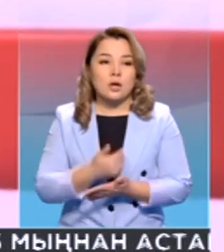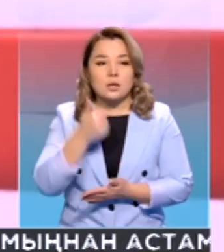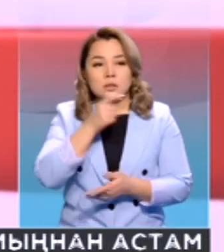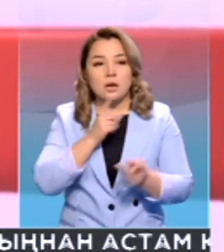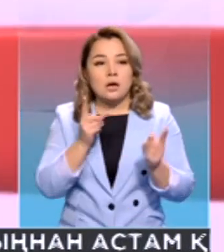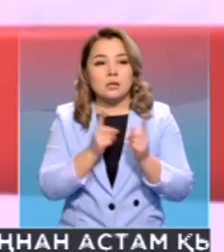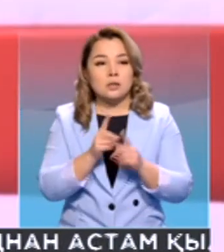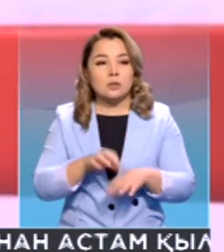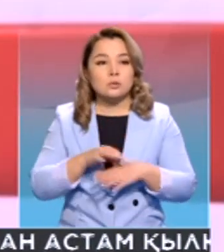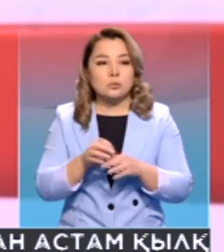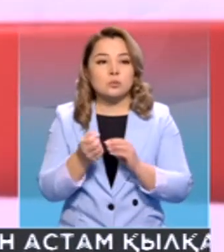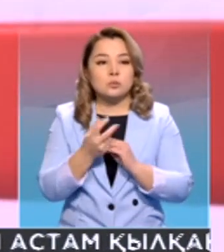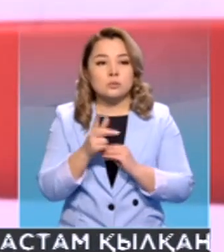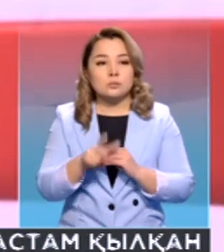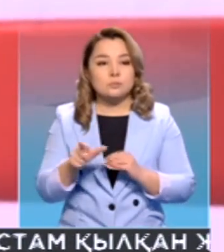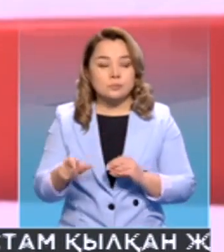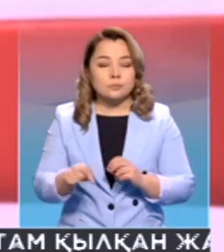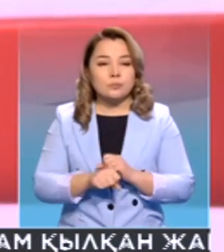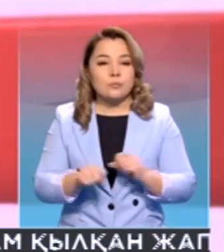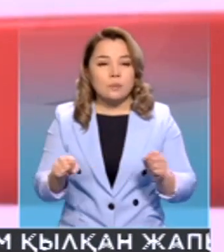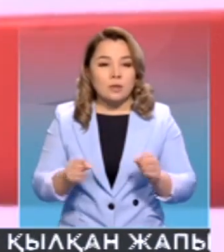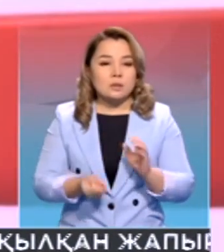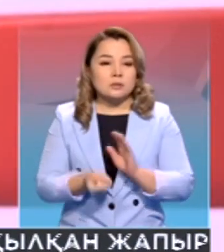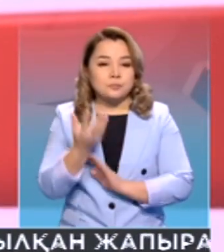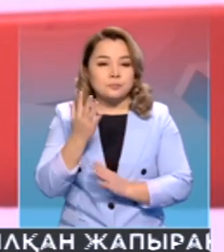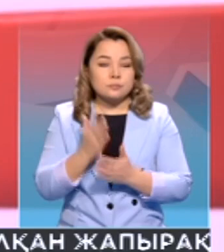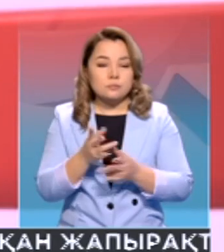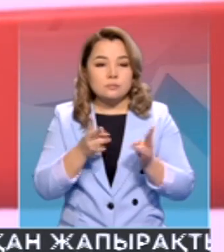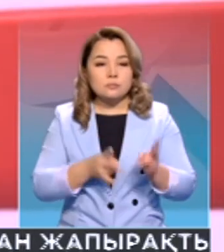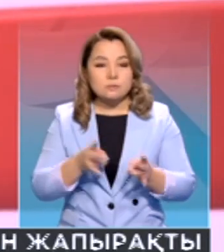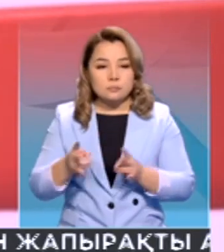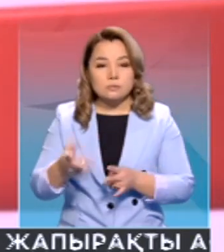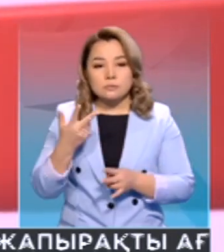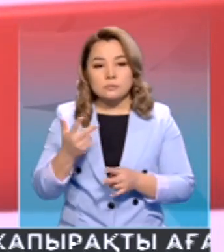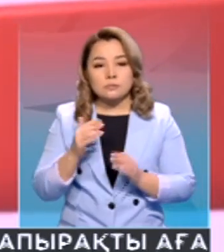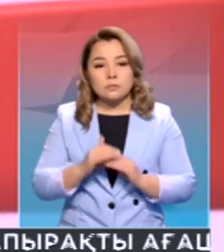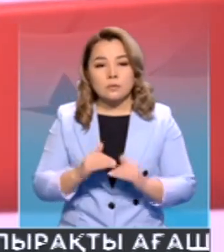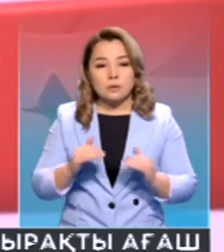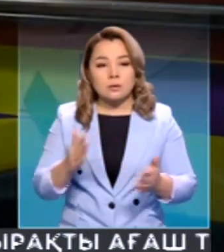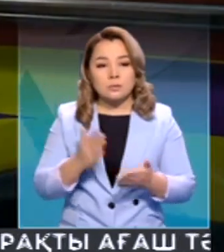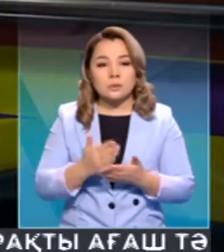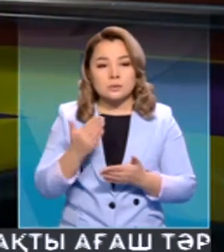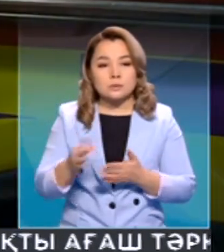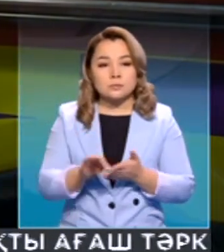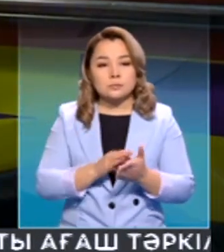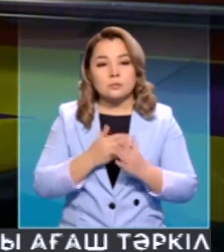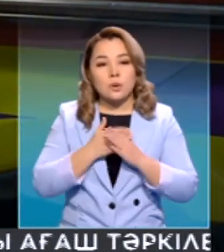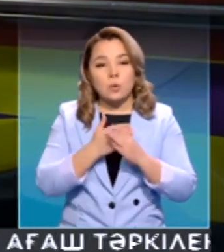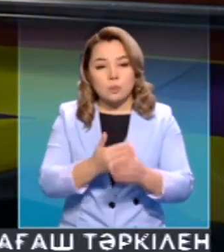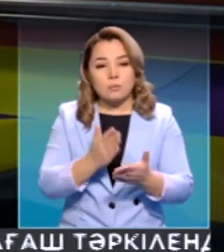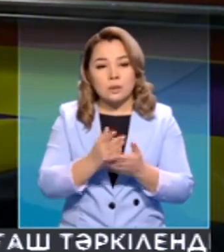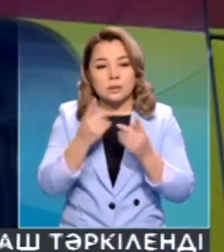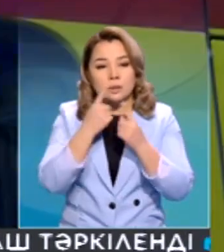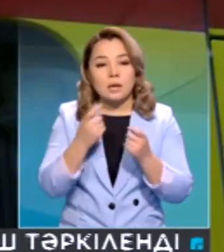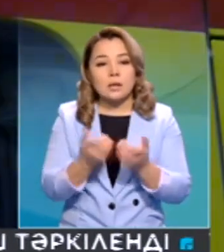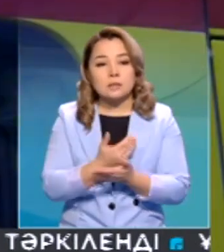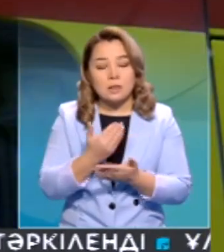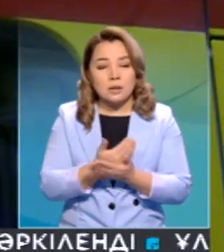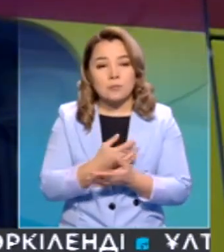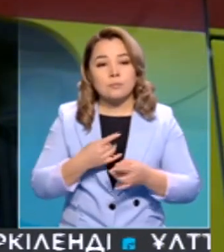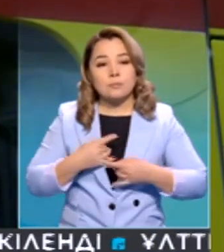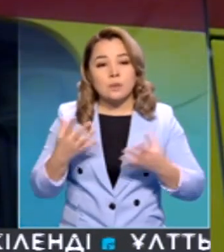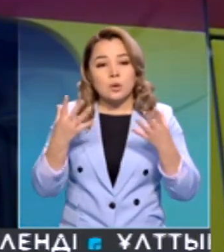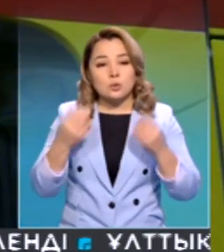қарсы алу кезінде 13 адам пиротехникадан зардап шекті. Олардың үшеуі бала. Қалалық жедел жәрдем қызметінің мәліметіне сай, мереке